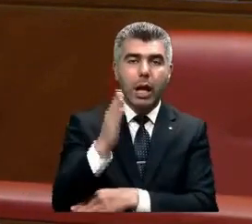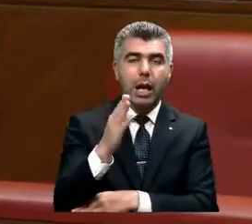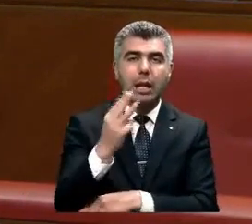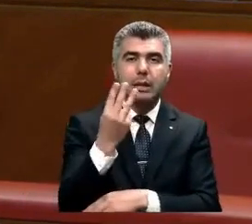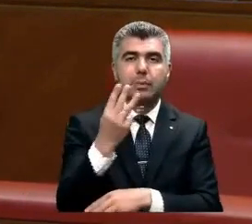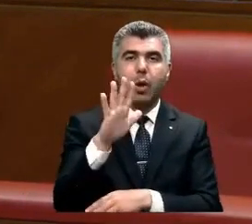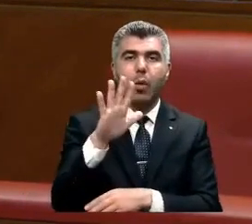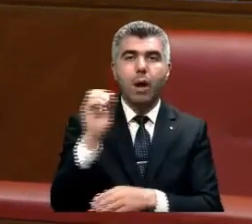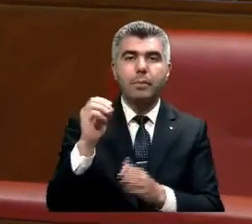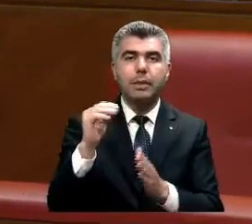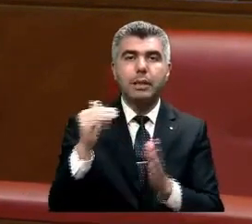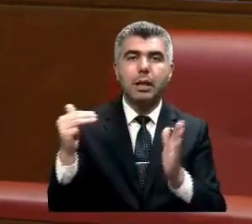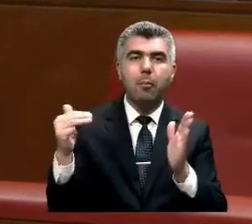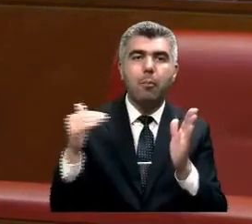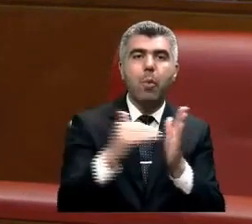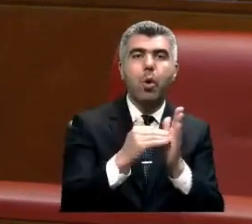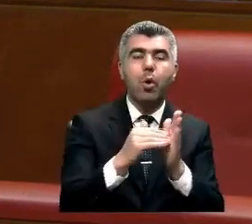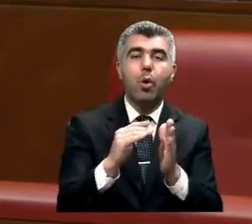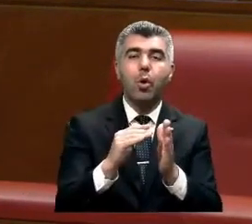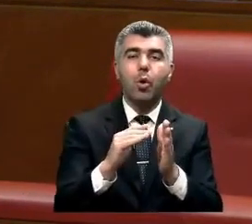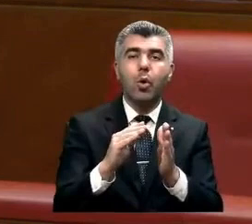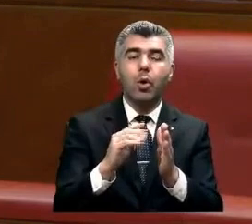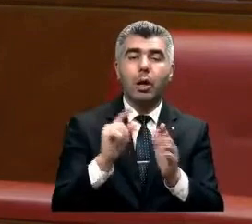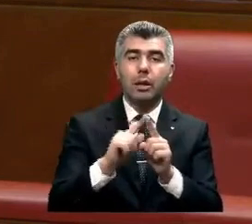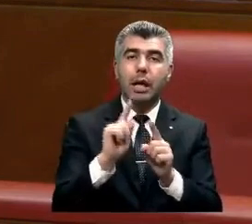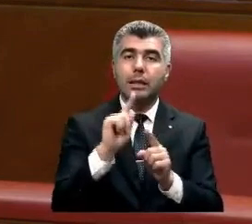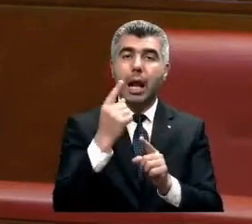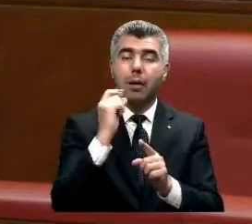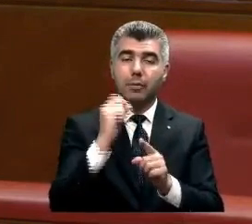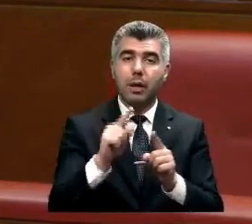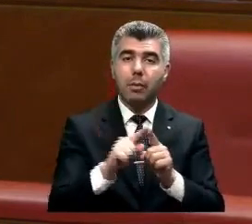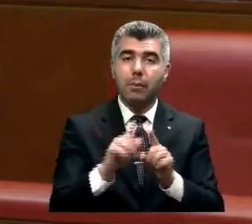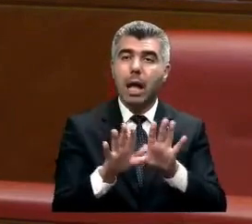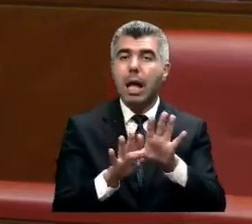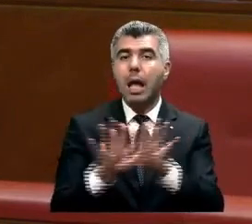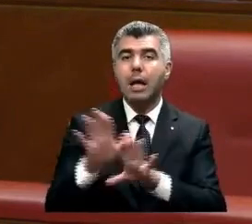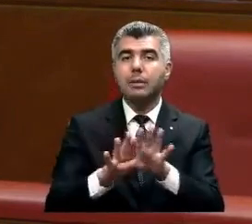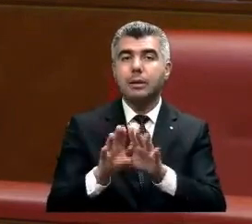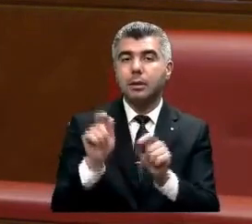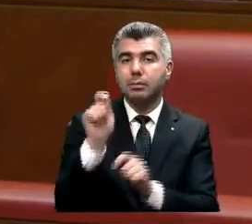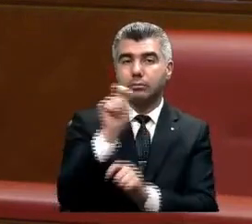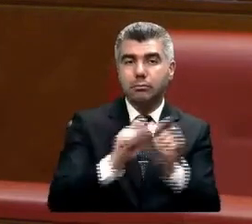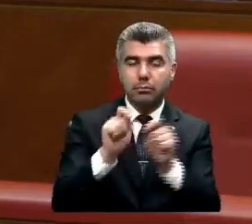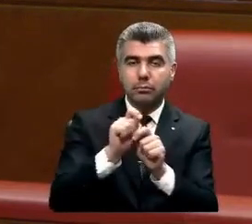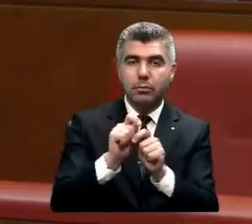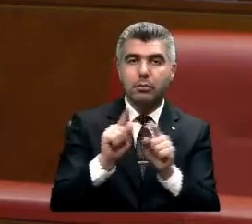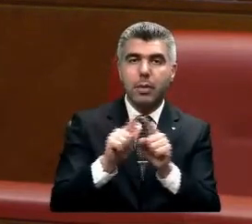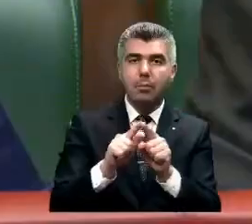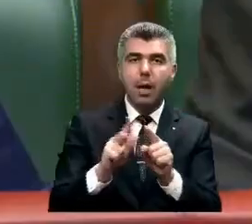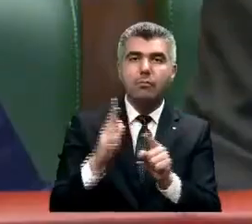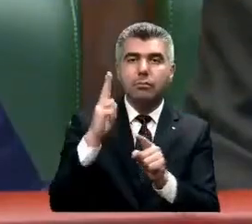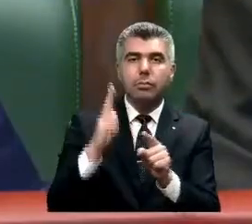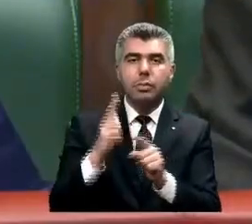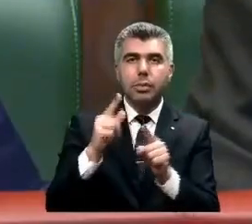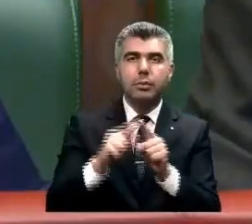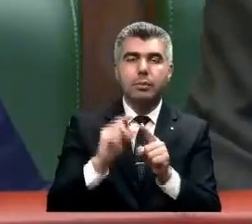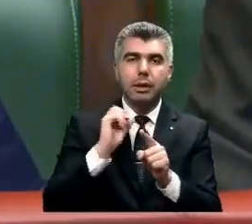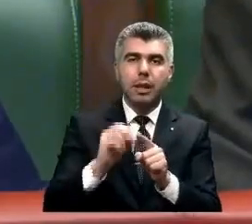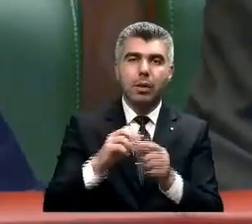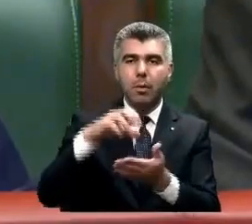350 مليون درهم المحطه الاولى لايت ملول بجهات على ان يتم الشروع في اشغال تهيئات